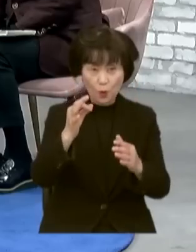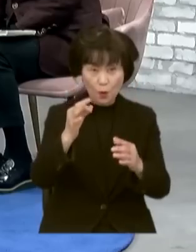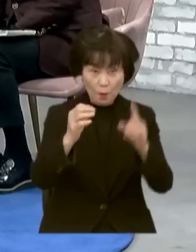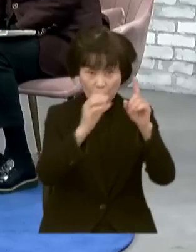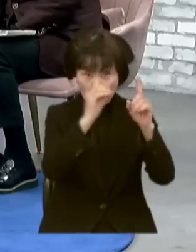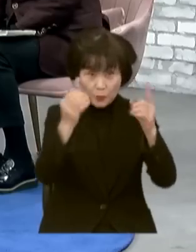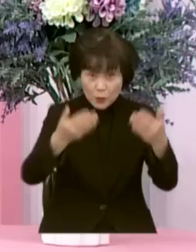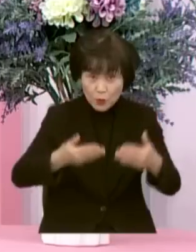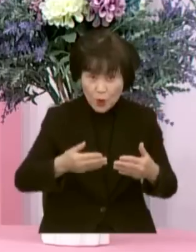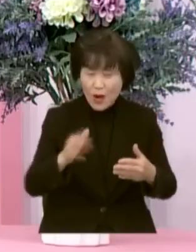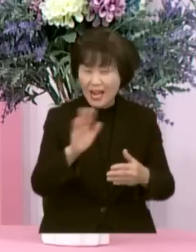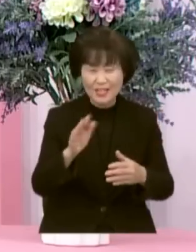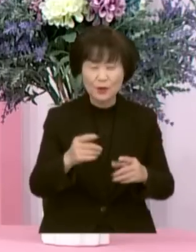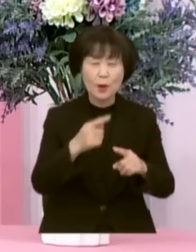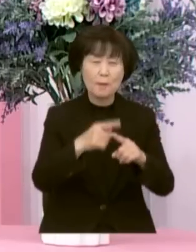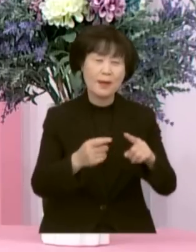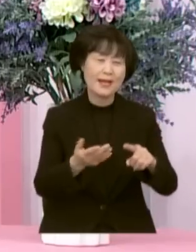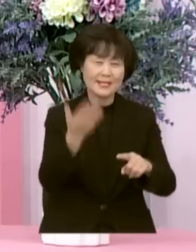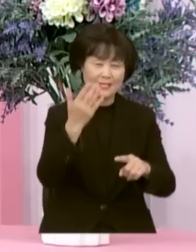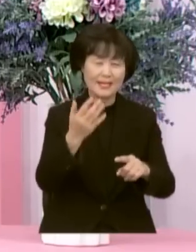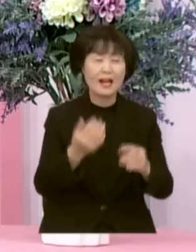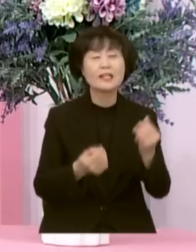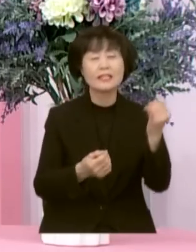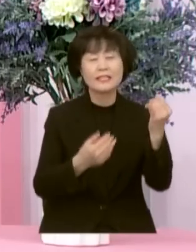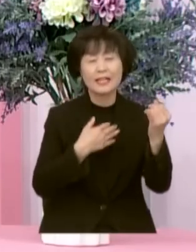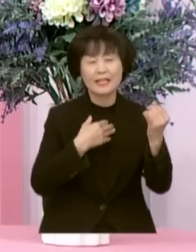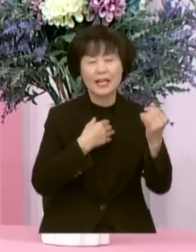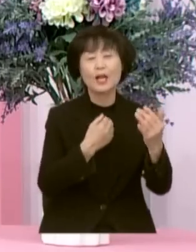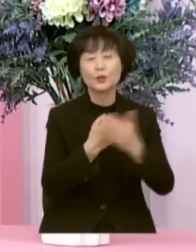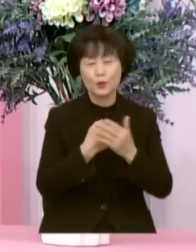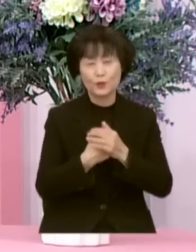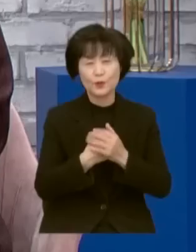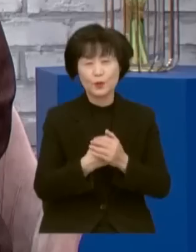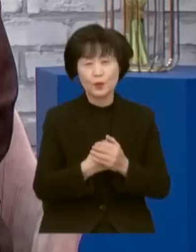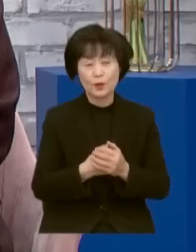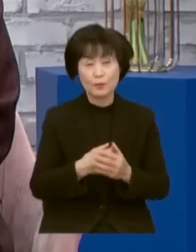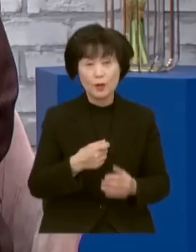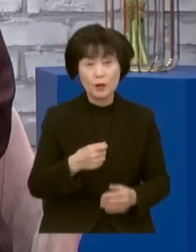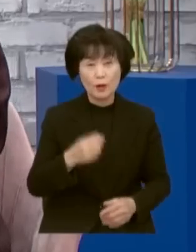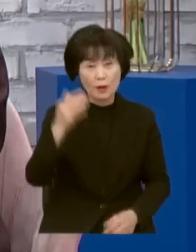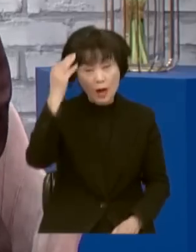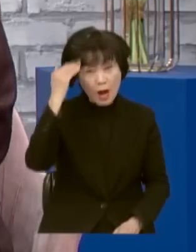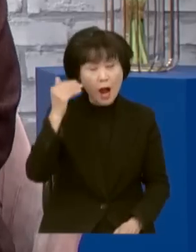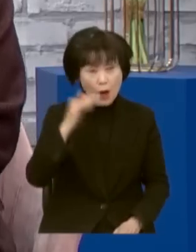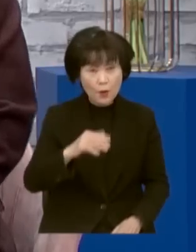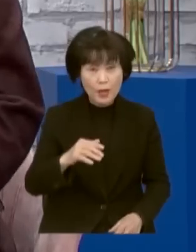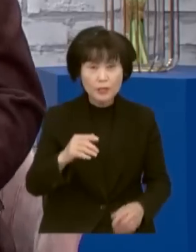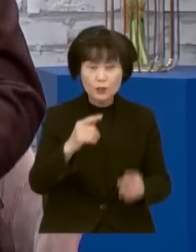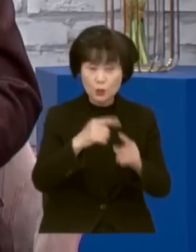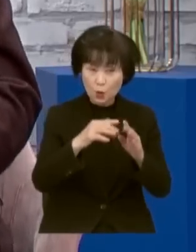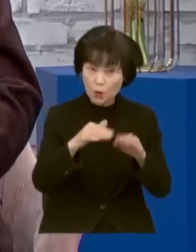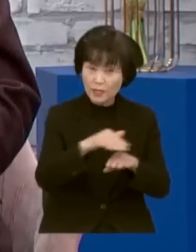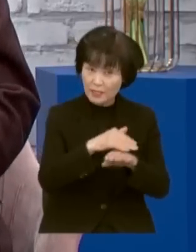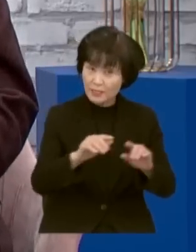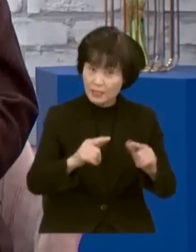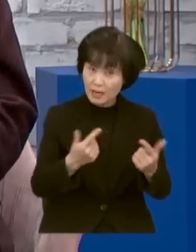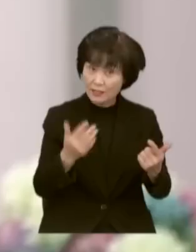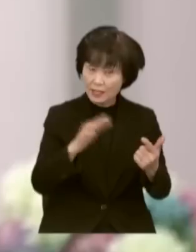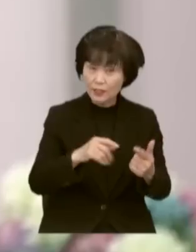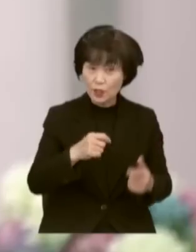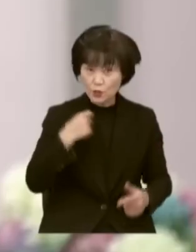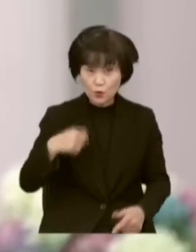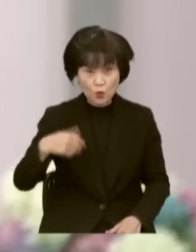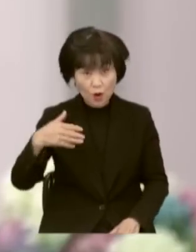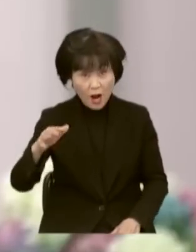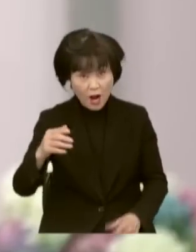아니고 절반 이상은 언니가 다 대줬어요. 그러면 중국에서 뭐 한국에서 안 다니던 교회를 뭐 중국 가서 다녔겠어?